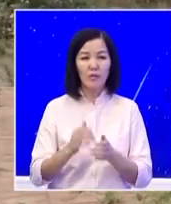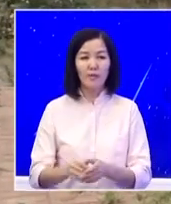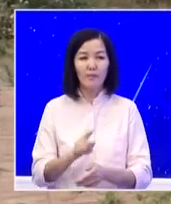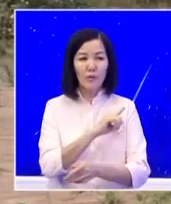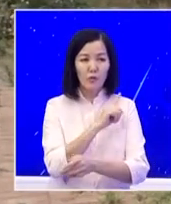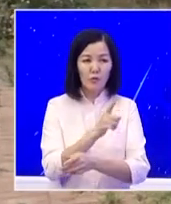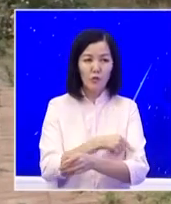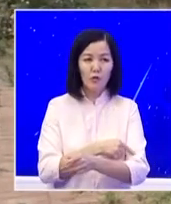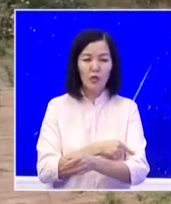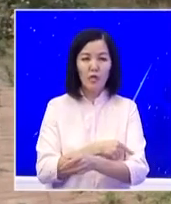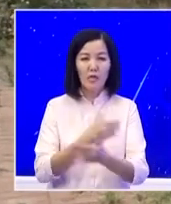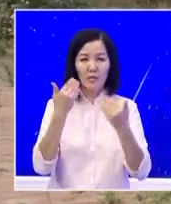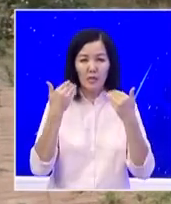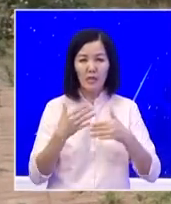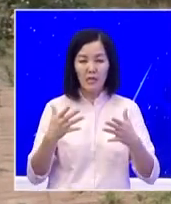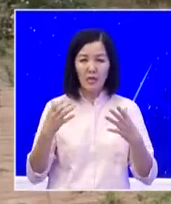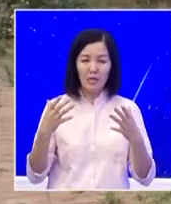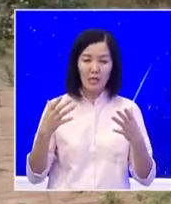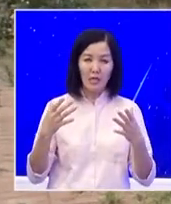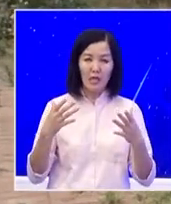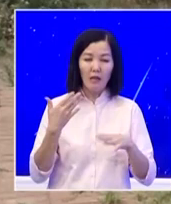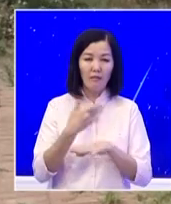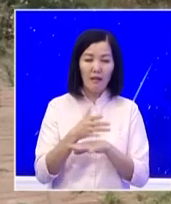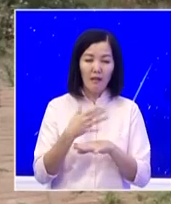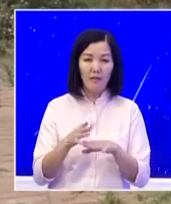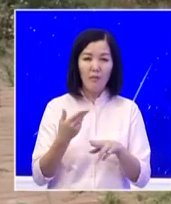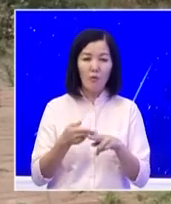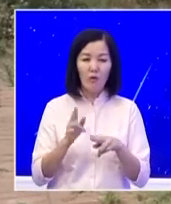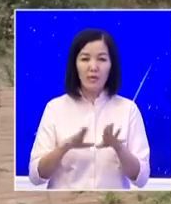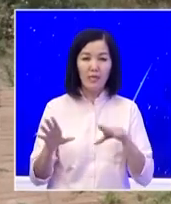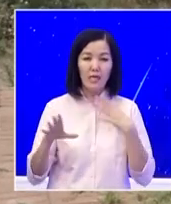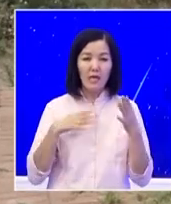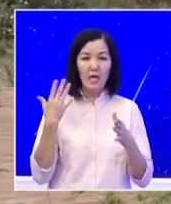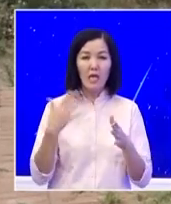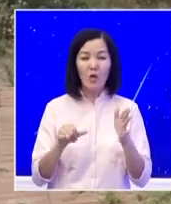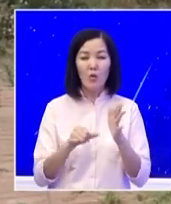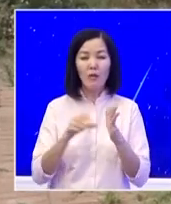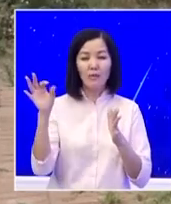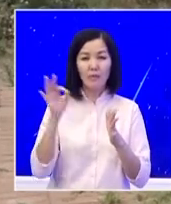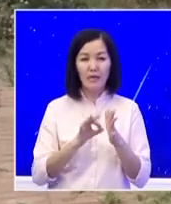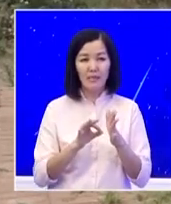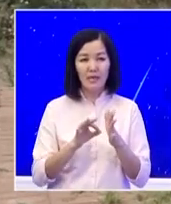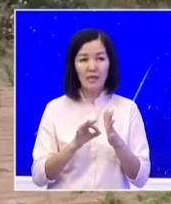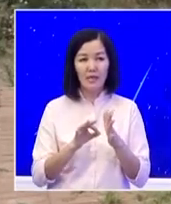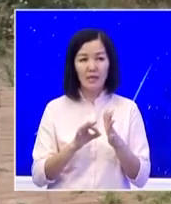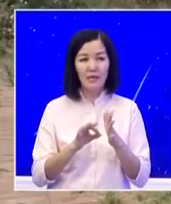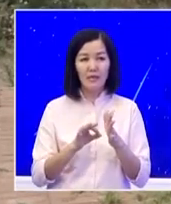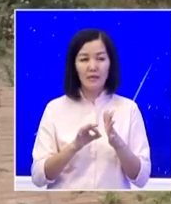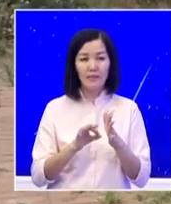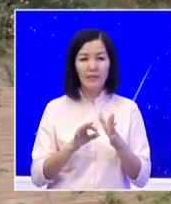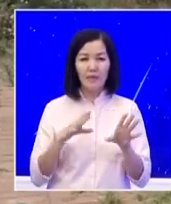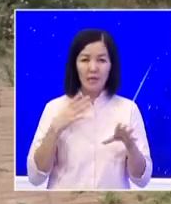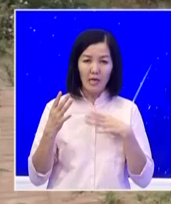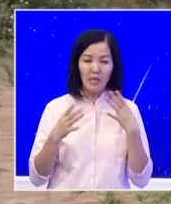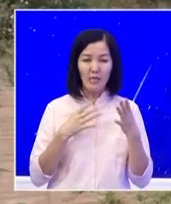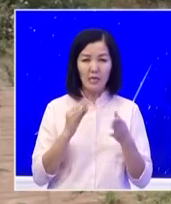жатырмыз. Арнайы дене тәрбиесінде және далада болғандықтан 50-60% ғана және формада дейді ғой,